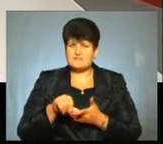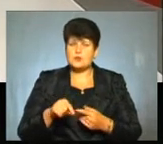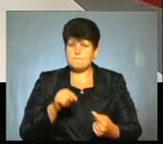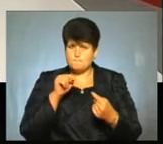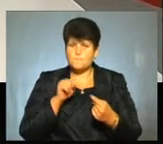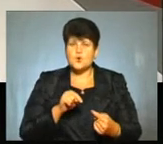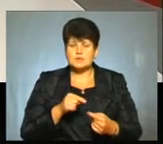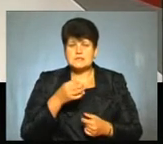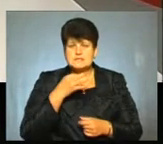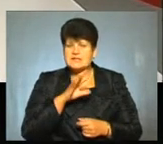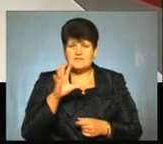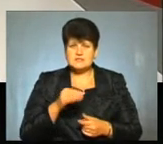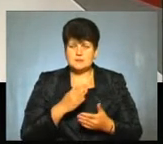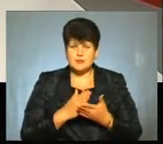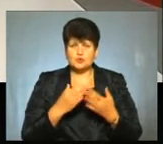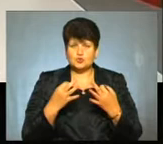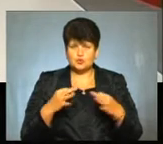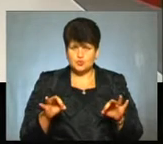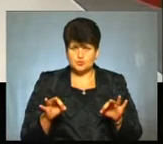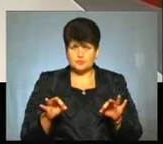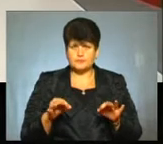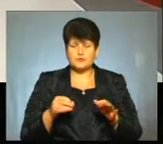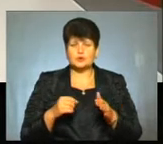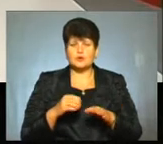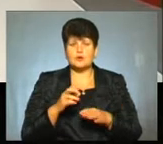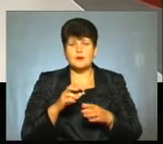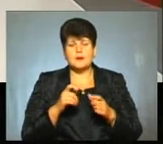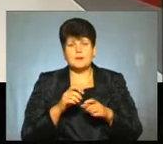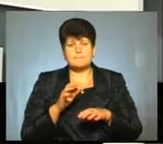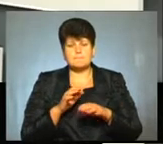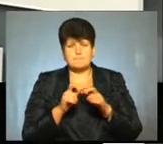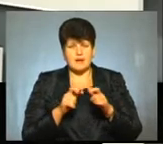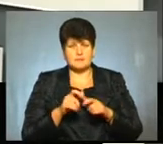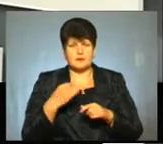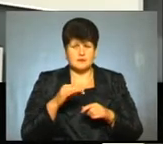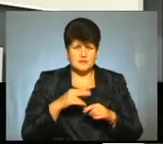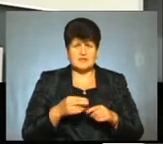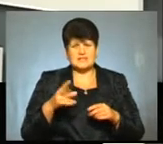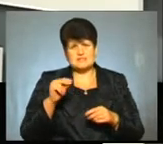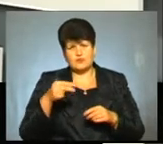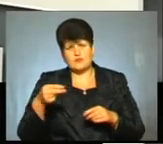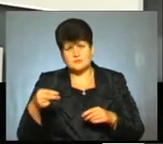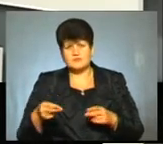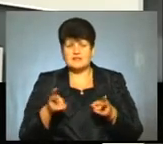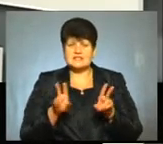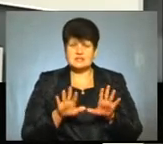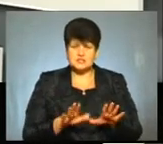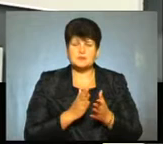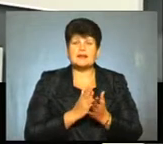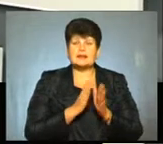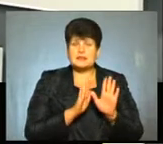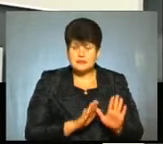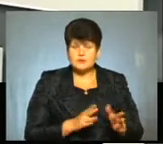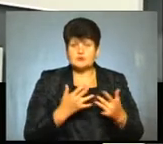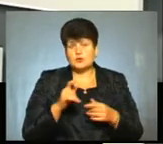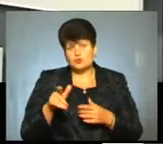виступили проти цього, сказали, що не всі мають доступу до банка ID, до мобайла ID, до електронних цифрових підписів, і давайте ми залишимо все так,